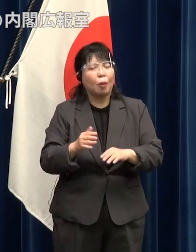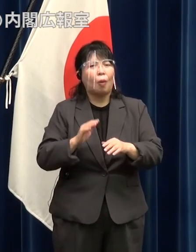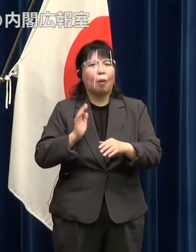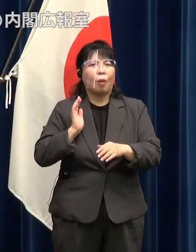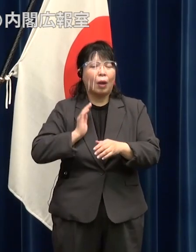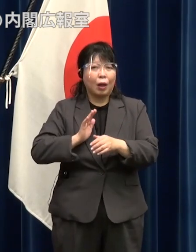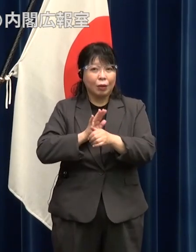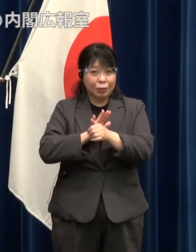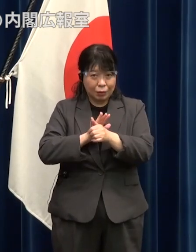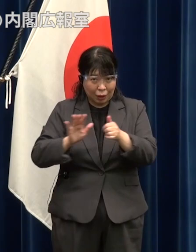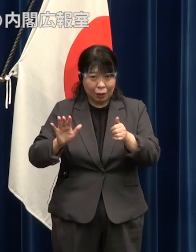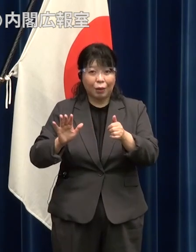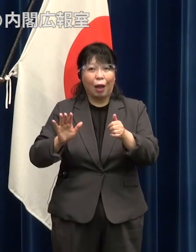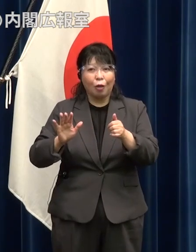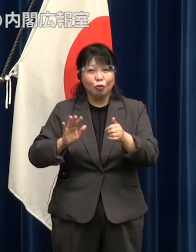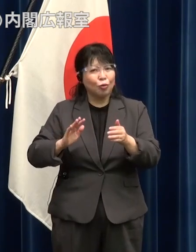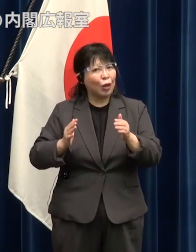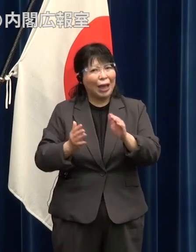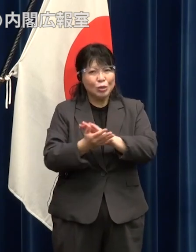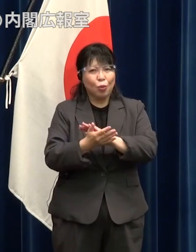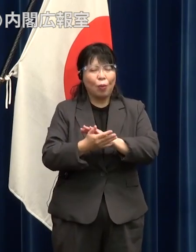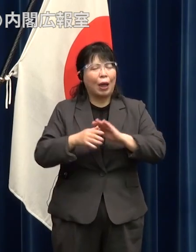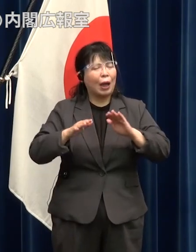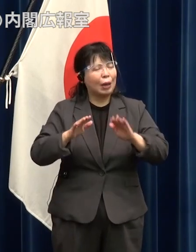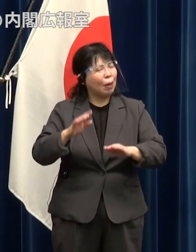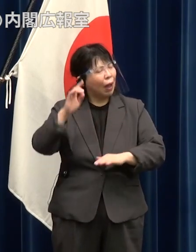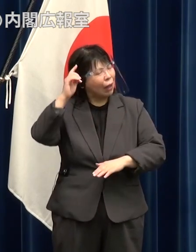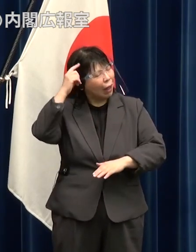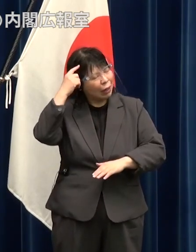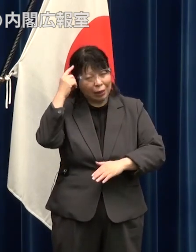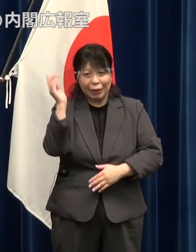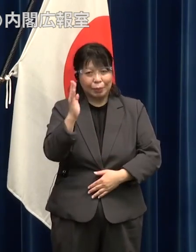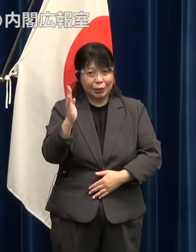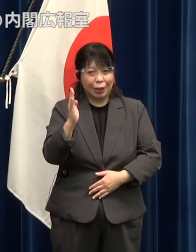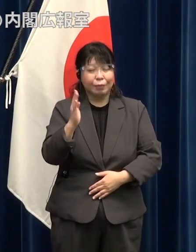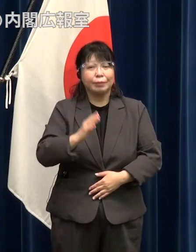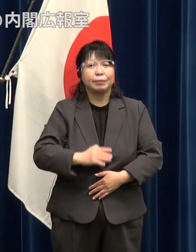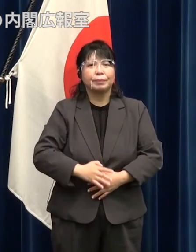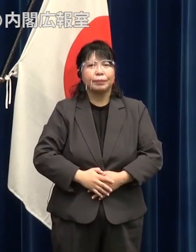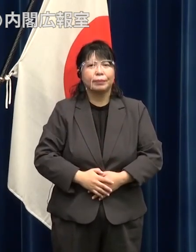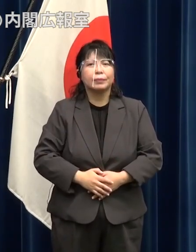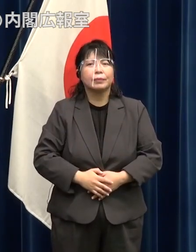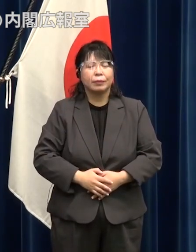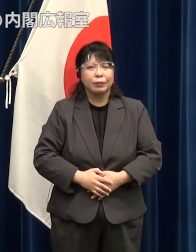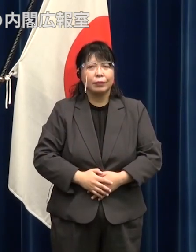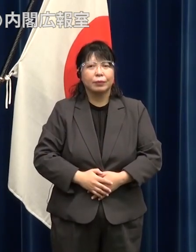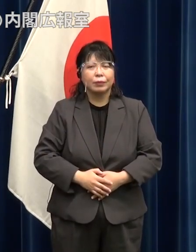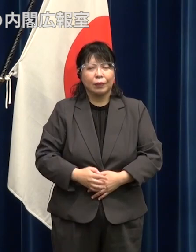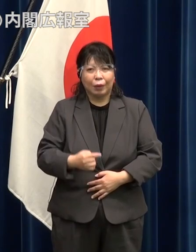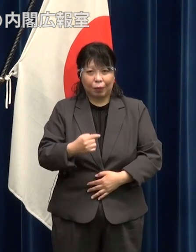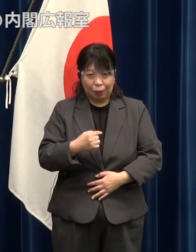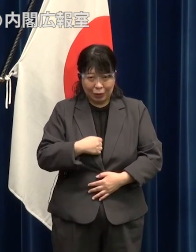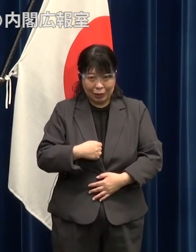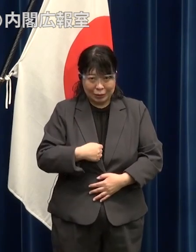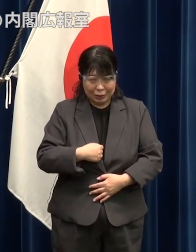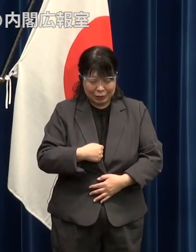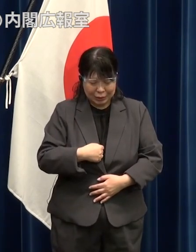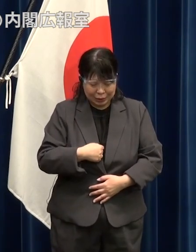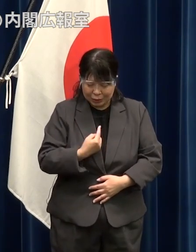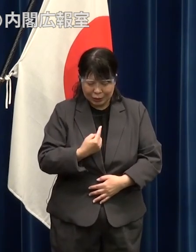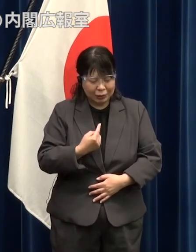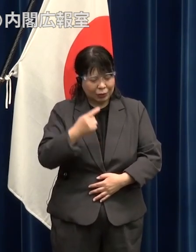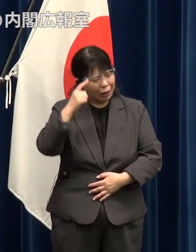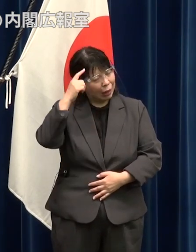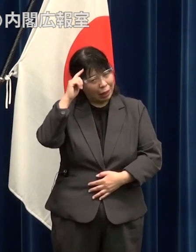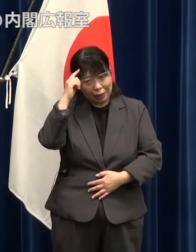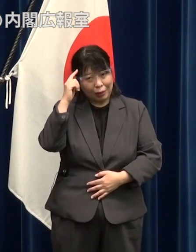については考えておりません。これは従来から申し上げている通り、内閣改造について私自身全く考えてい